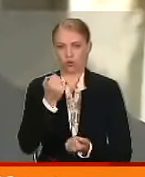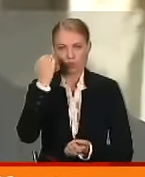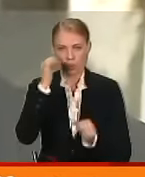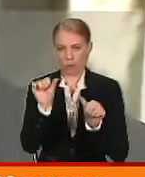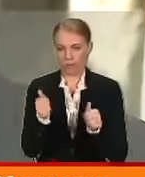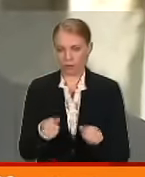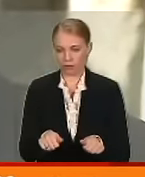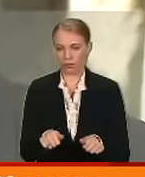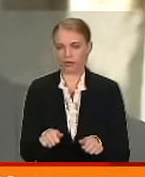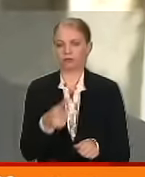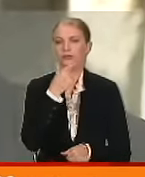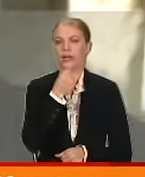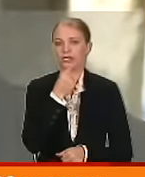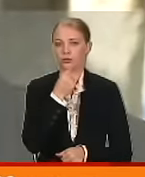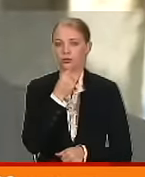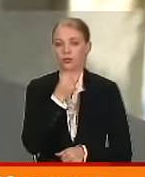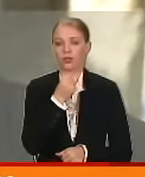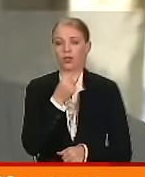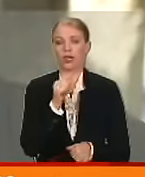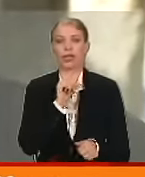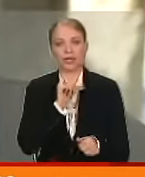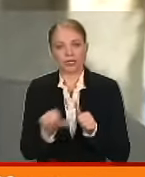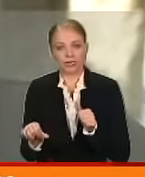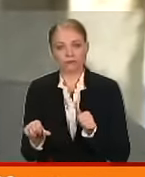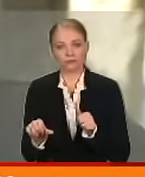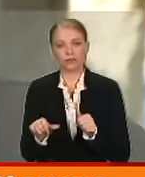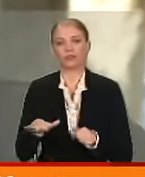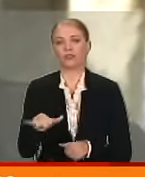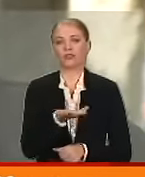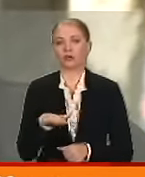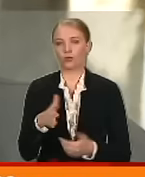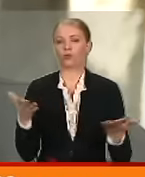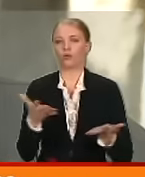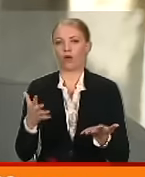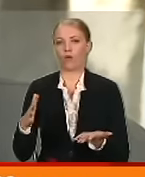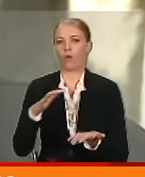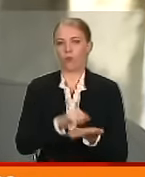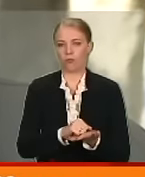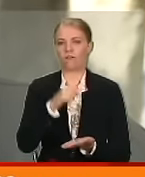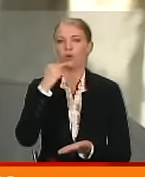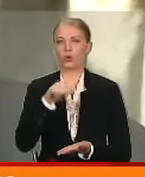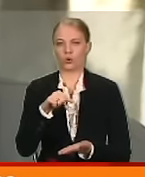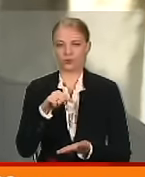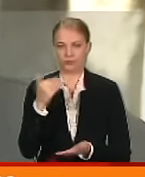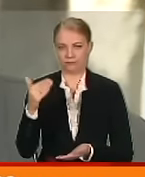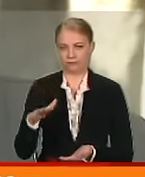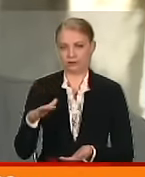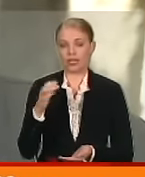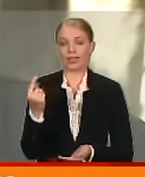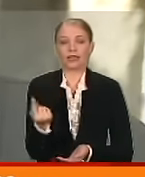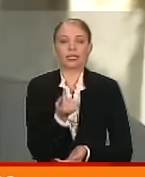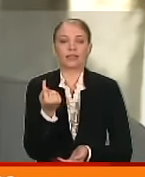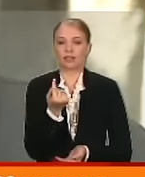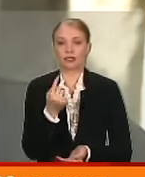пам'ятника Леніну, крім території, яку окупував російський агресор.